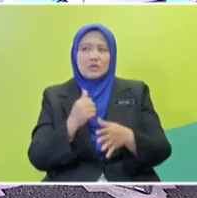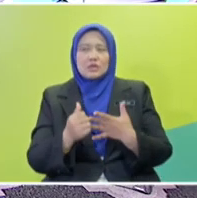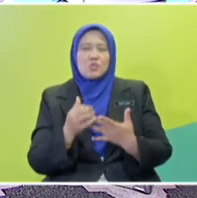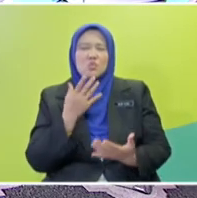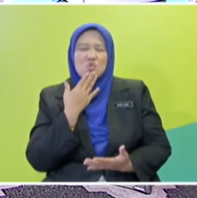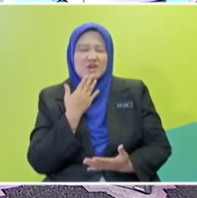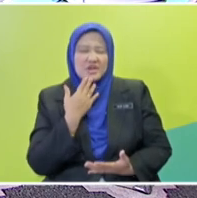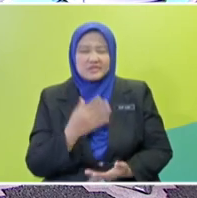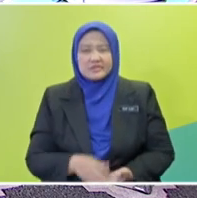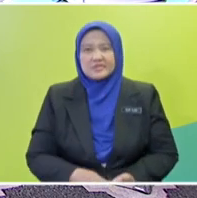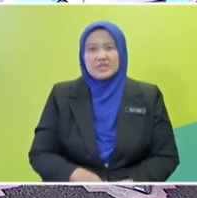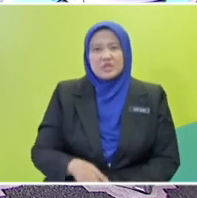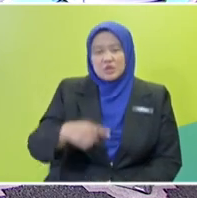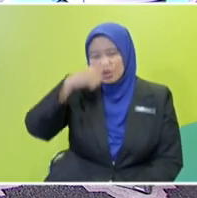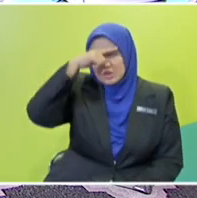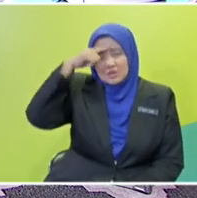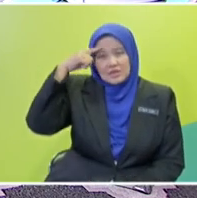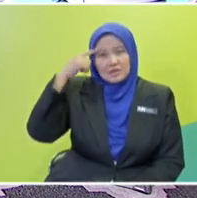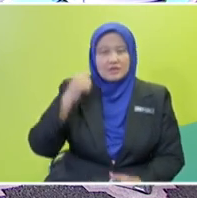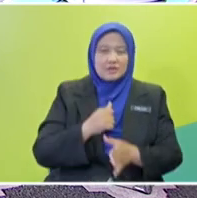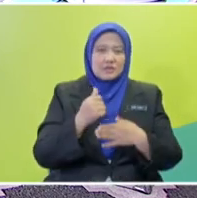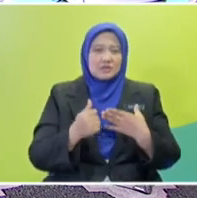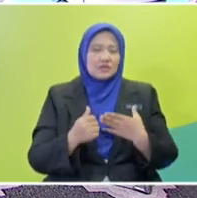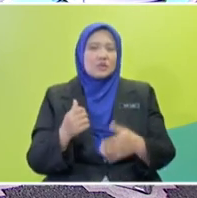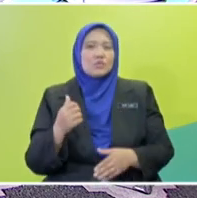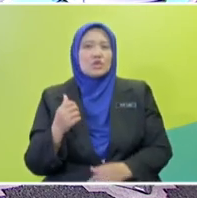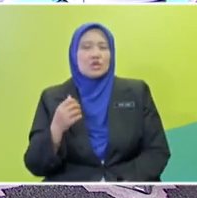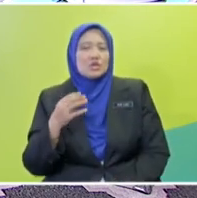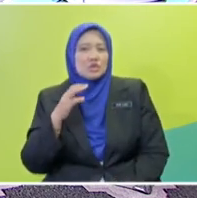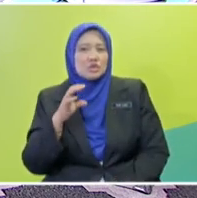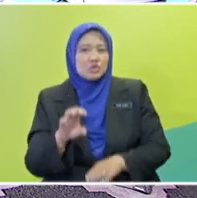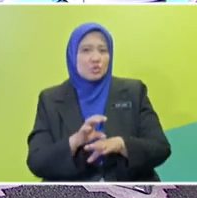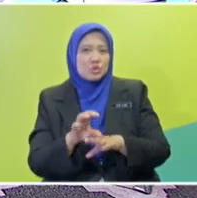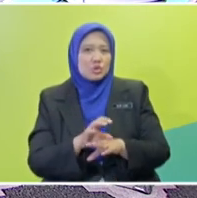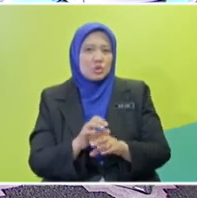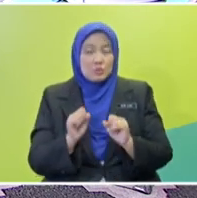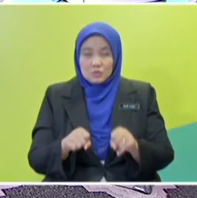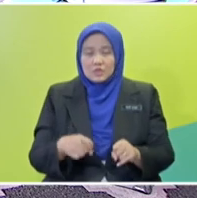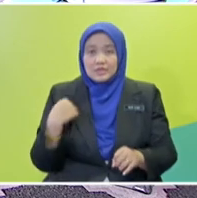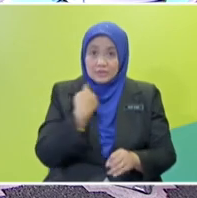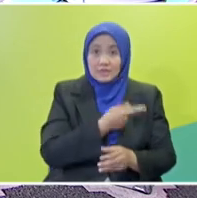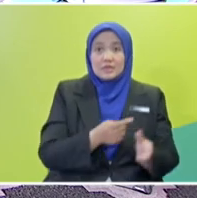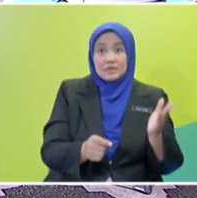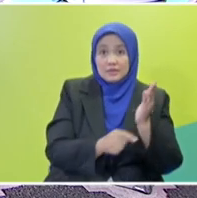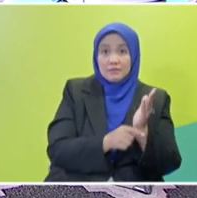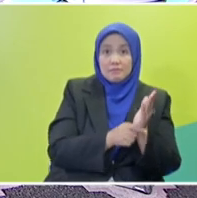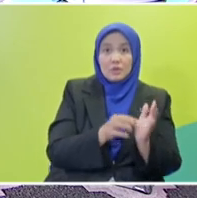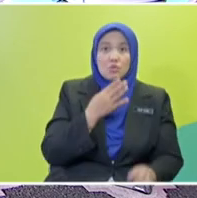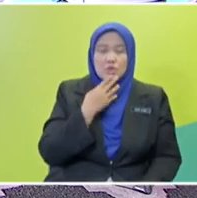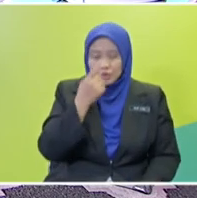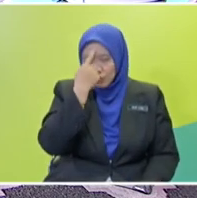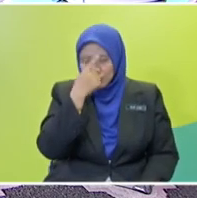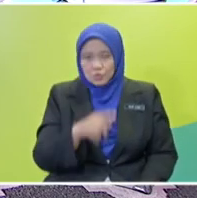ataupun warna hitam kan ada Kak boleh kita tambah wangi lebih Yang lebih kontra di situ